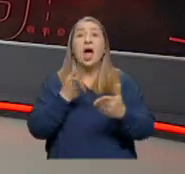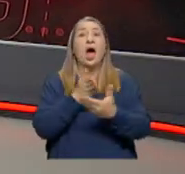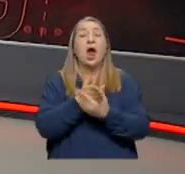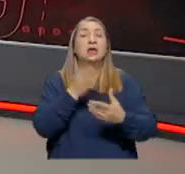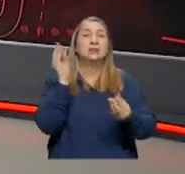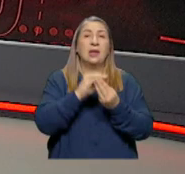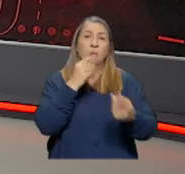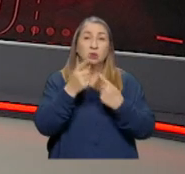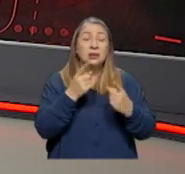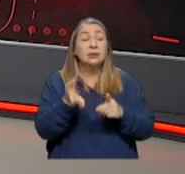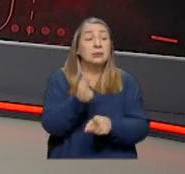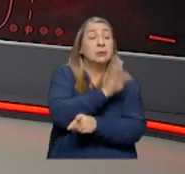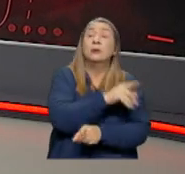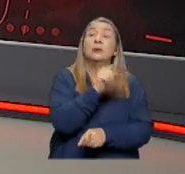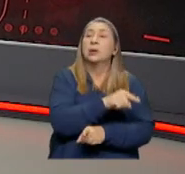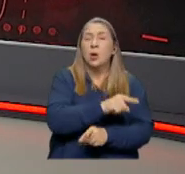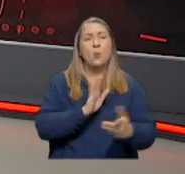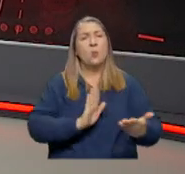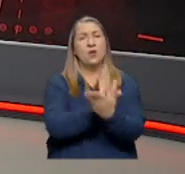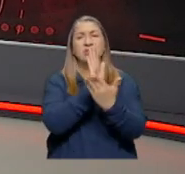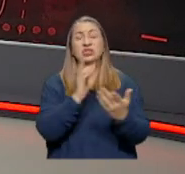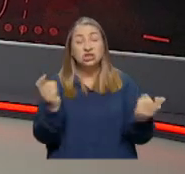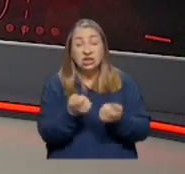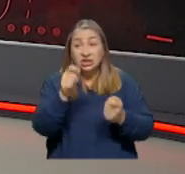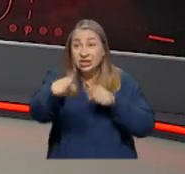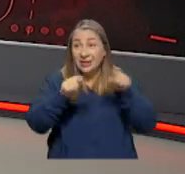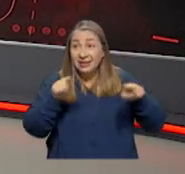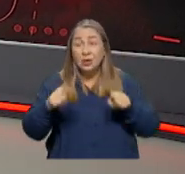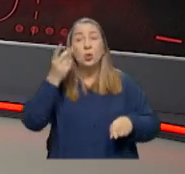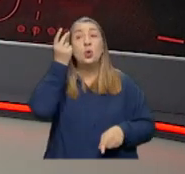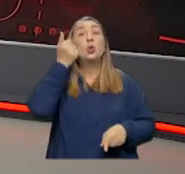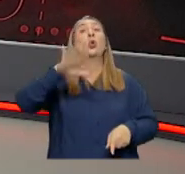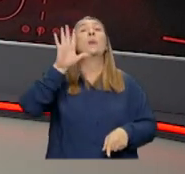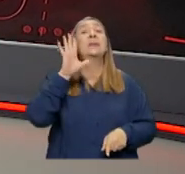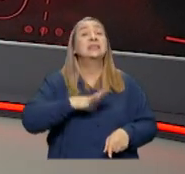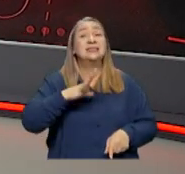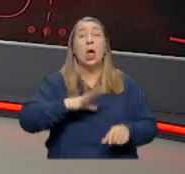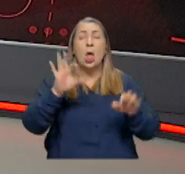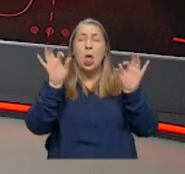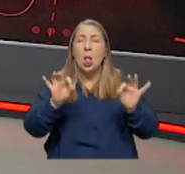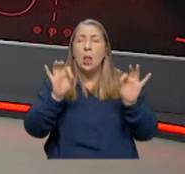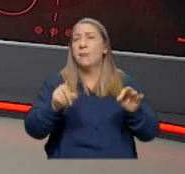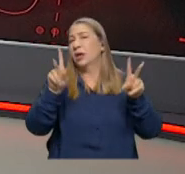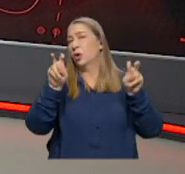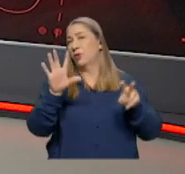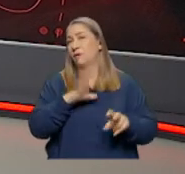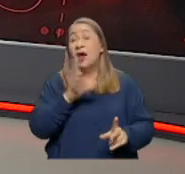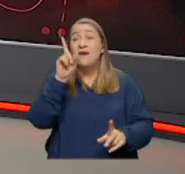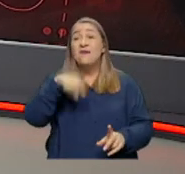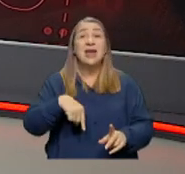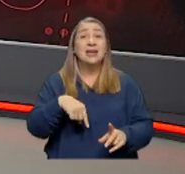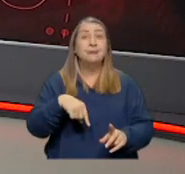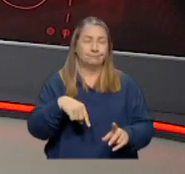arazam konuşulurken Diğer yandan muhalefetin de çalışanlarında unutulmamasını istedi önemli bir konu daha var